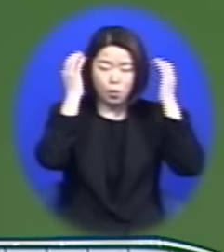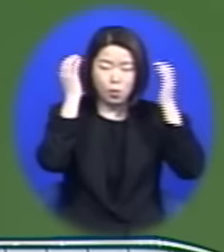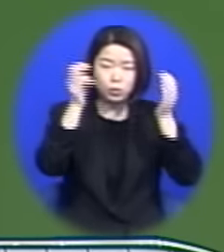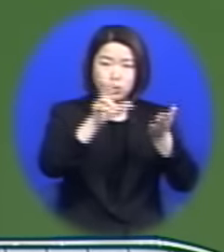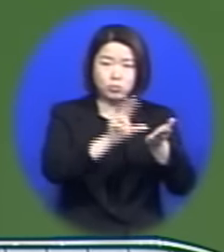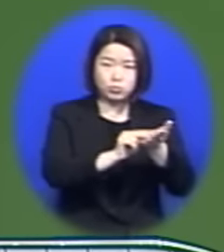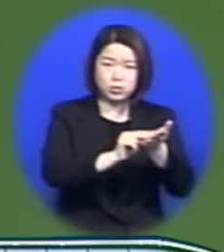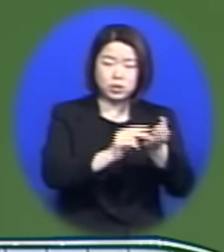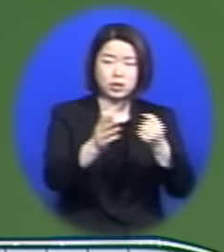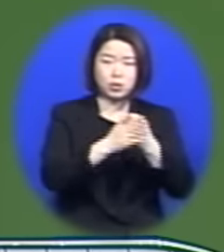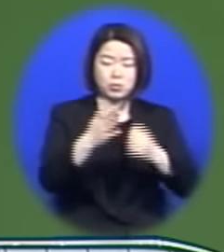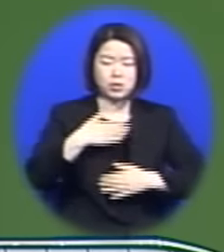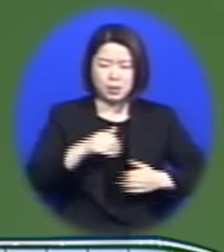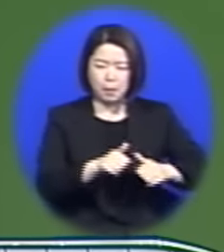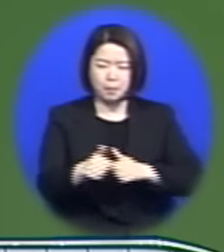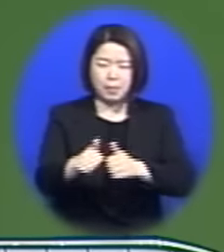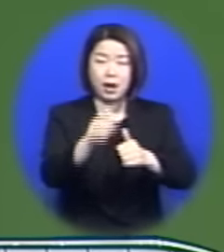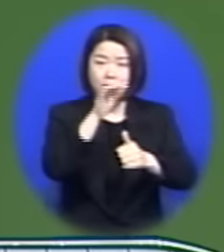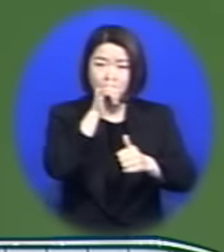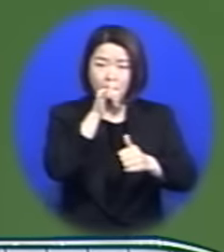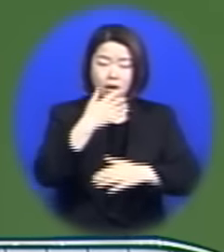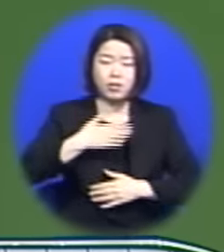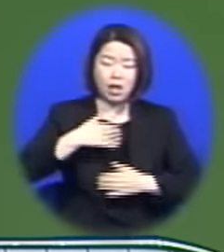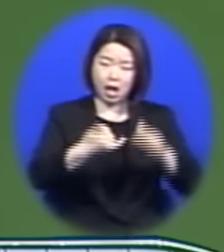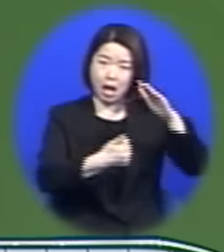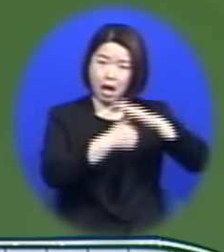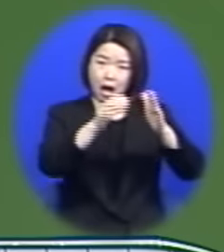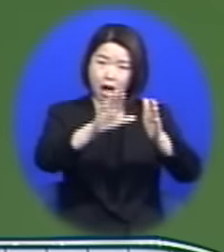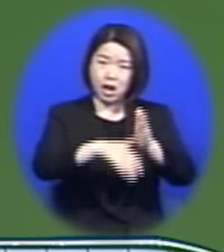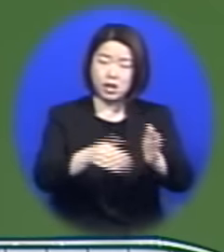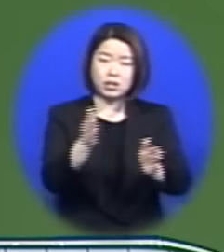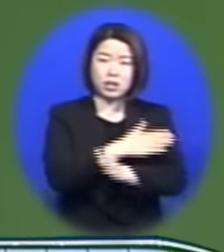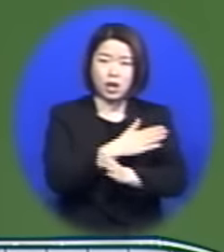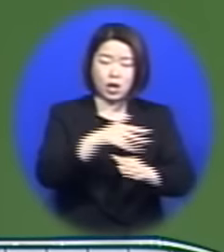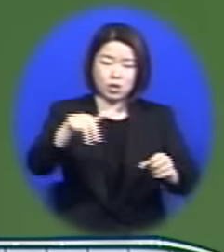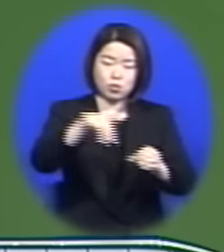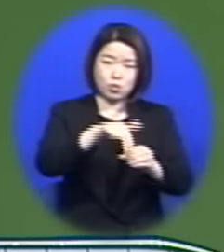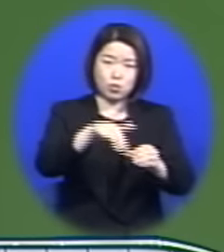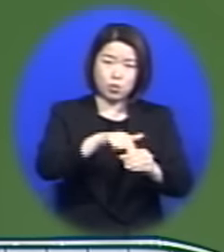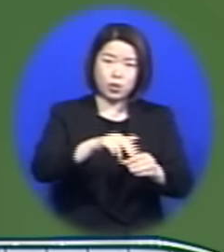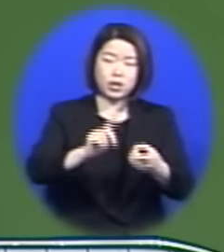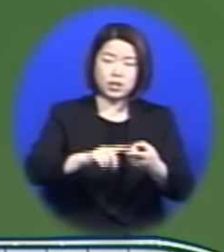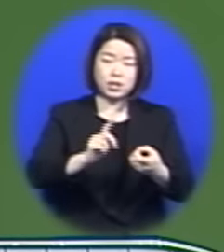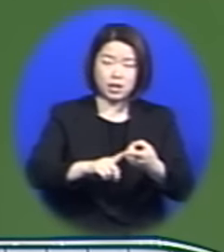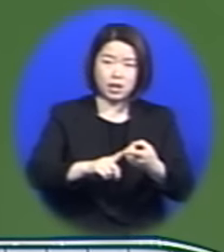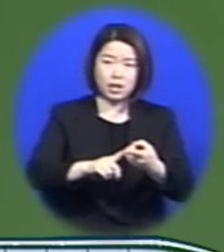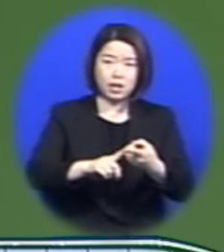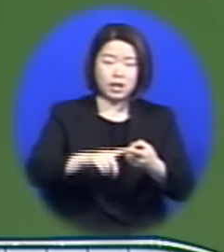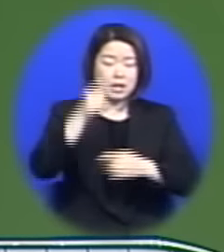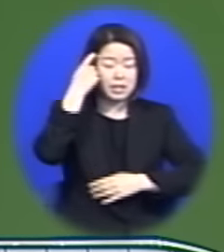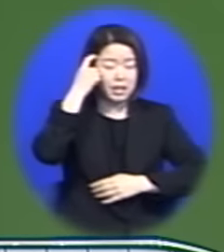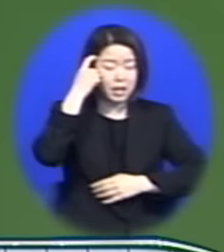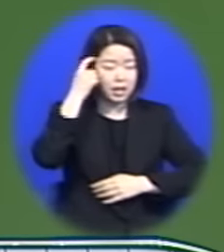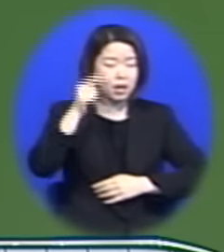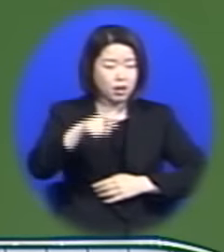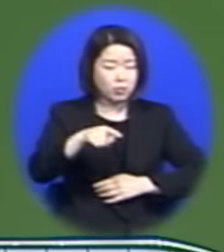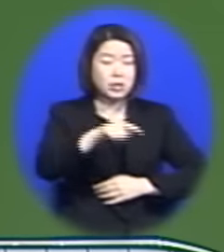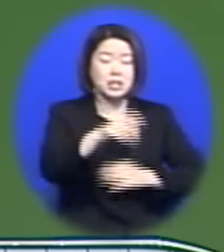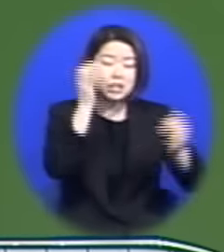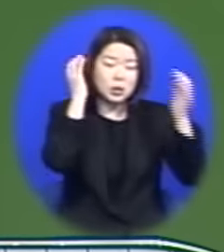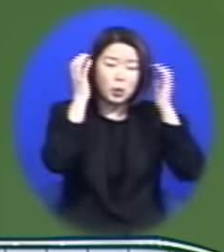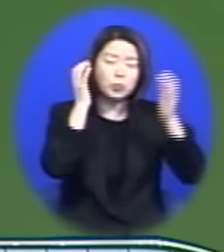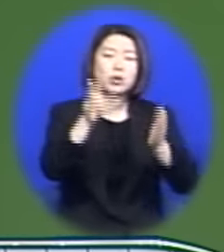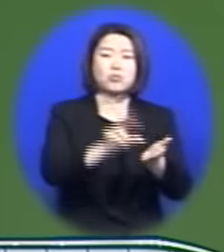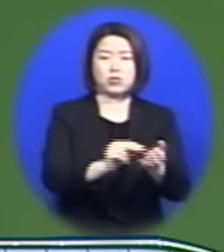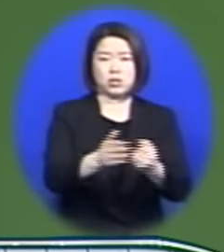쫓아다녔다 내가 어릴 적에 종교에 관해 생각하기 시작한 것도이 고통의 문제 때문이고 나이들어 신앙의